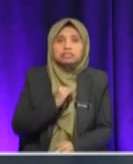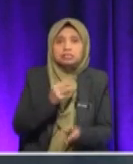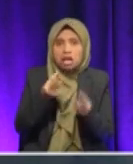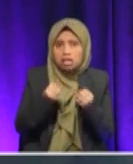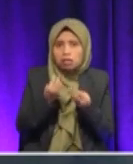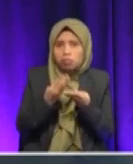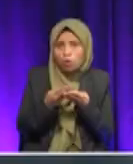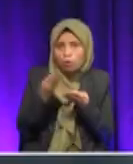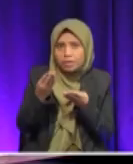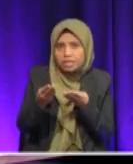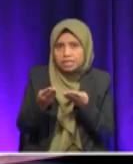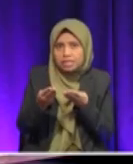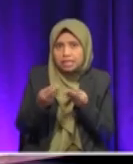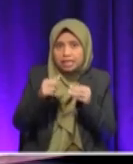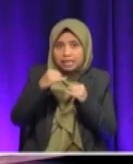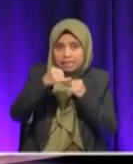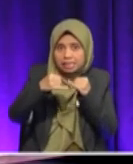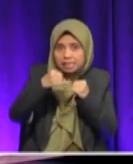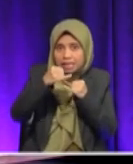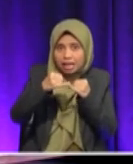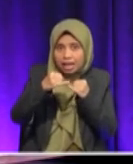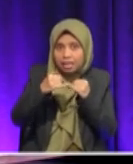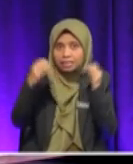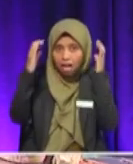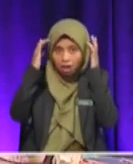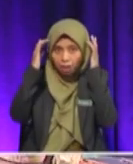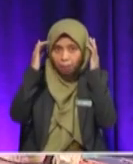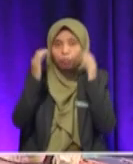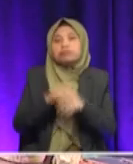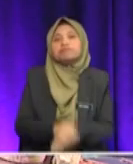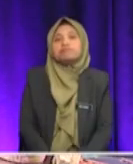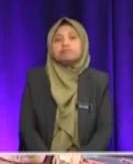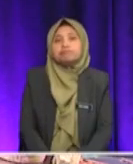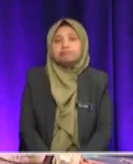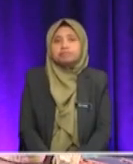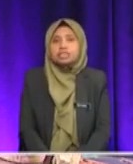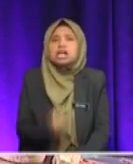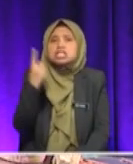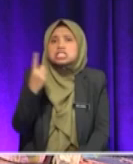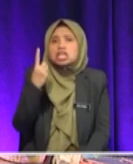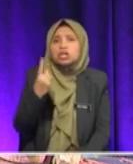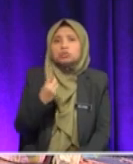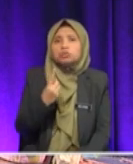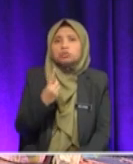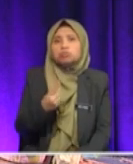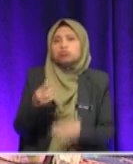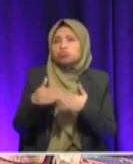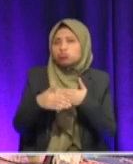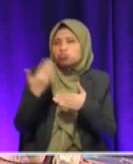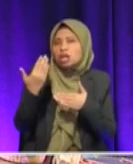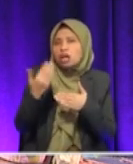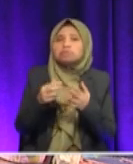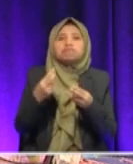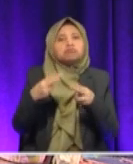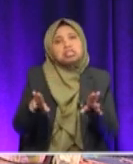seterusnya ikat rambut nilai siklus backfires rambutnya dalam otak diikat selalunya benih lettuce Pemuda hilang betul yang